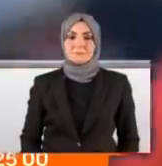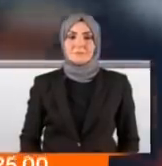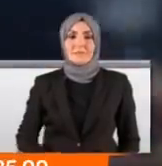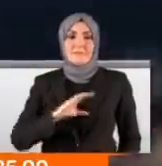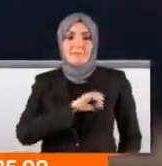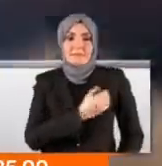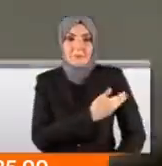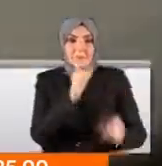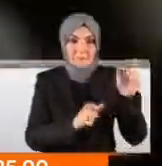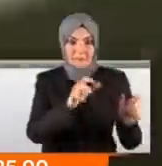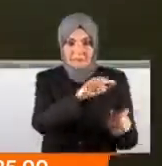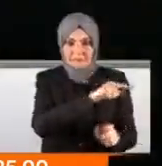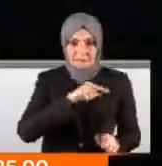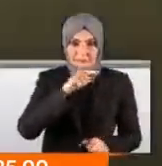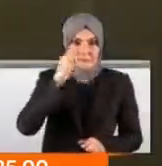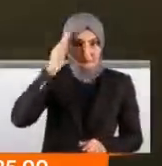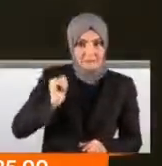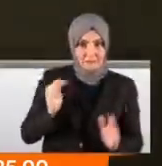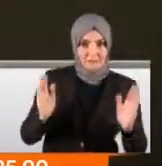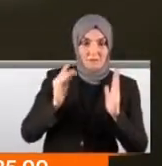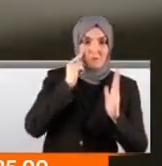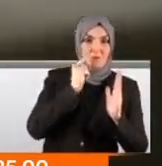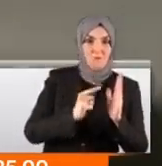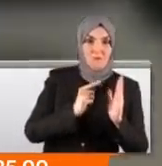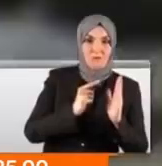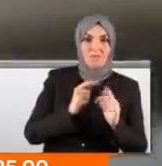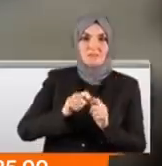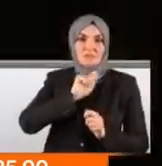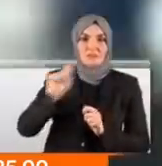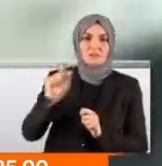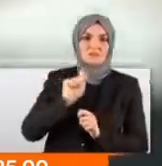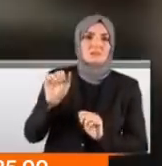filistinliler askerlere karşı kendini taşlarla savundu